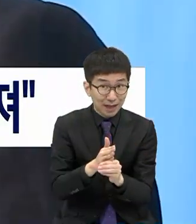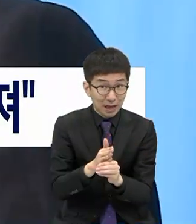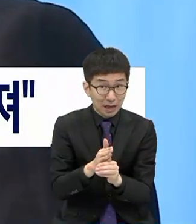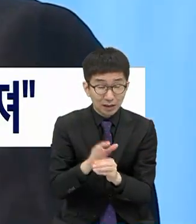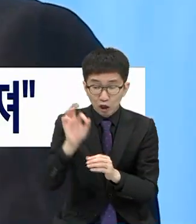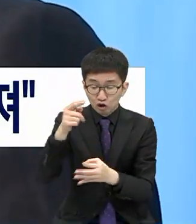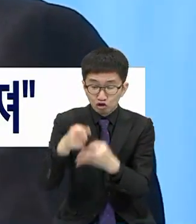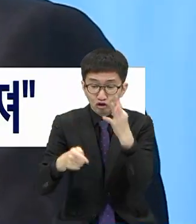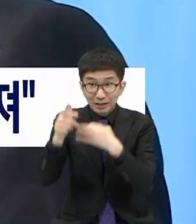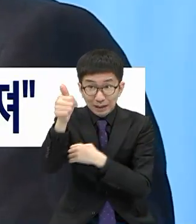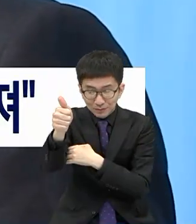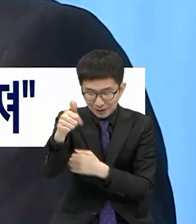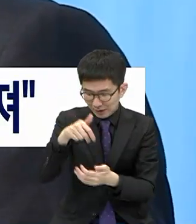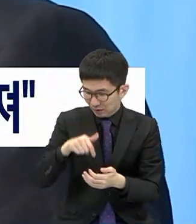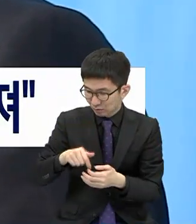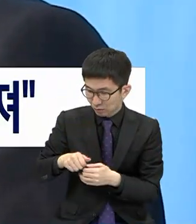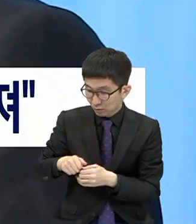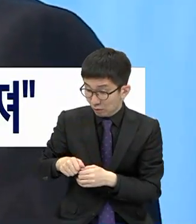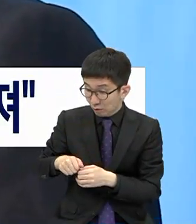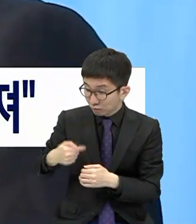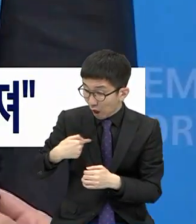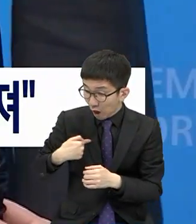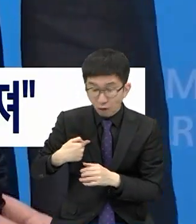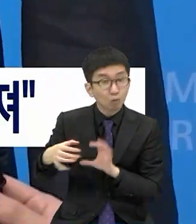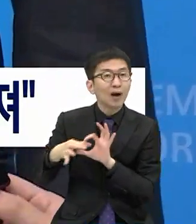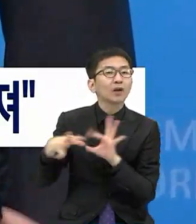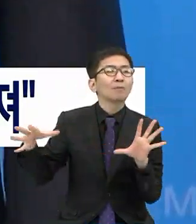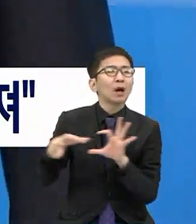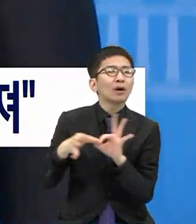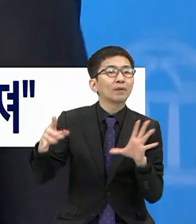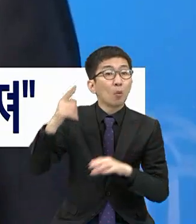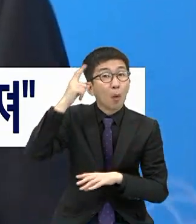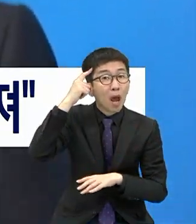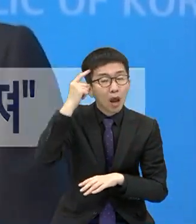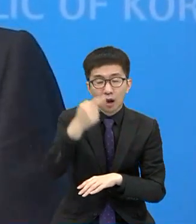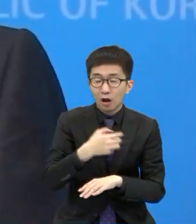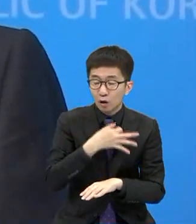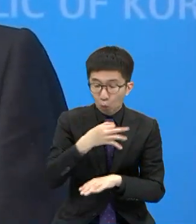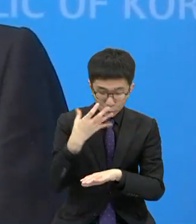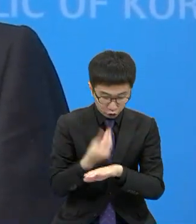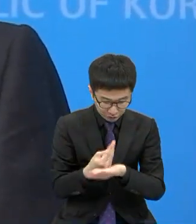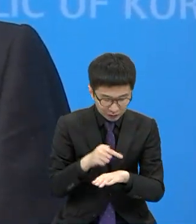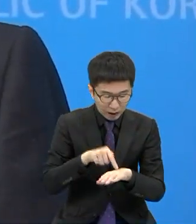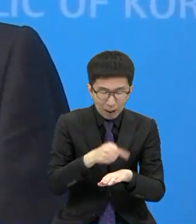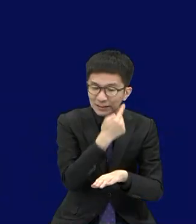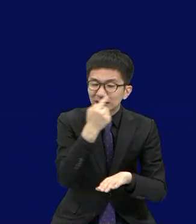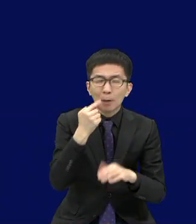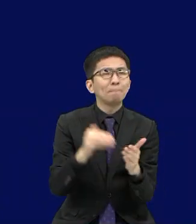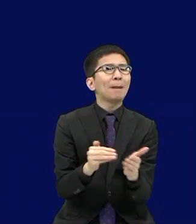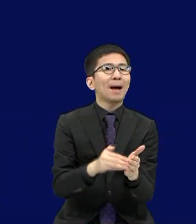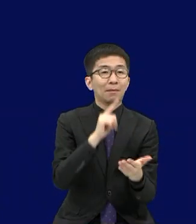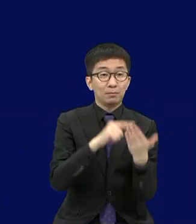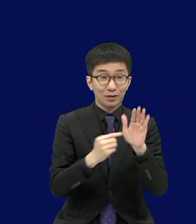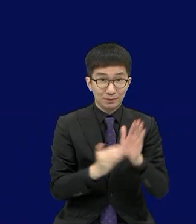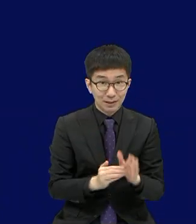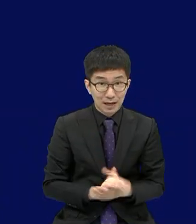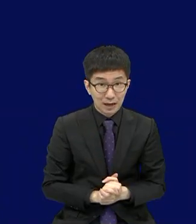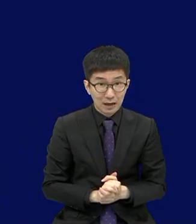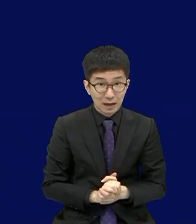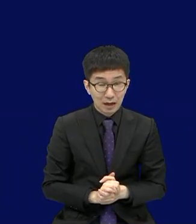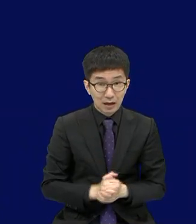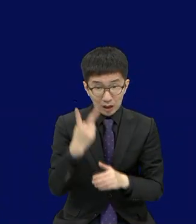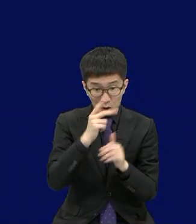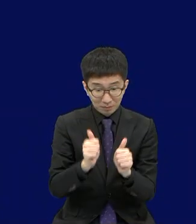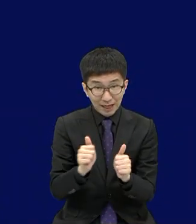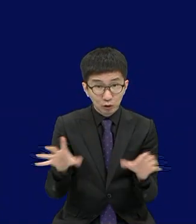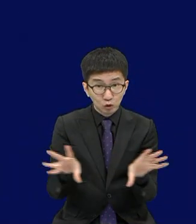전 총장과 고발 사주 의혹이 무관하다는 사실이 오히려 명백해졌다고 주장했습니다. 현직 검찰총장이